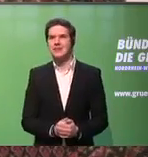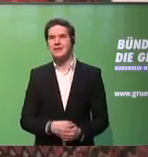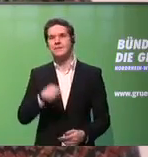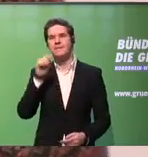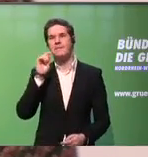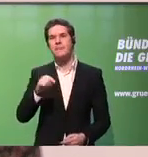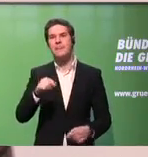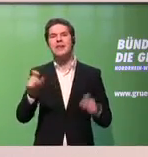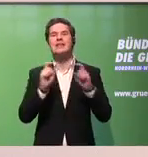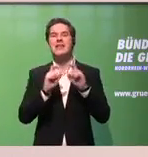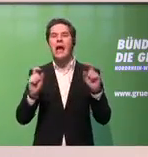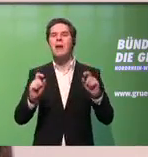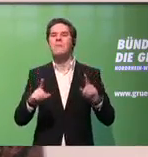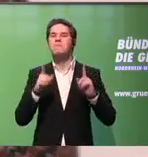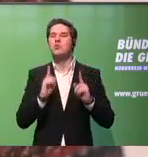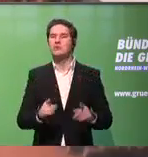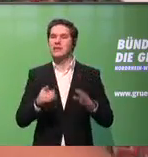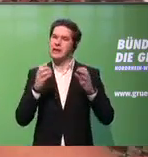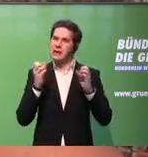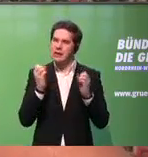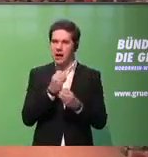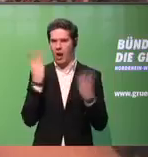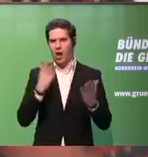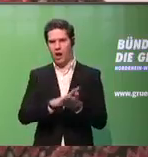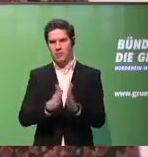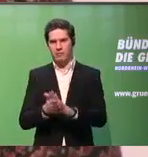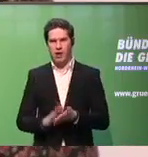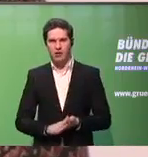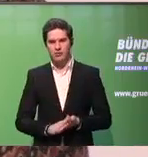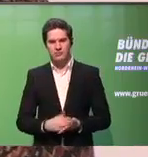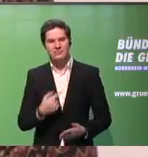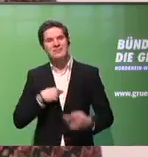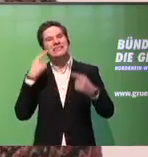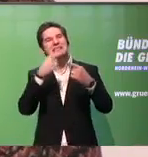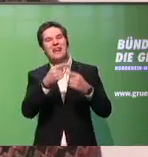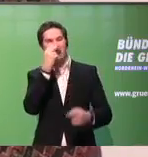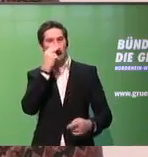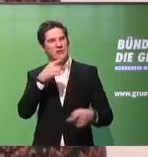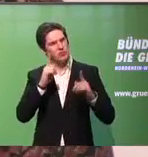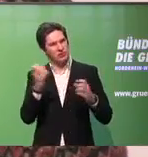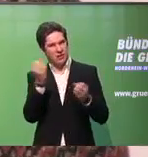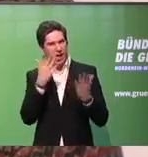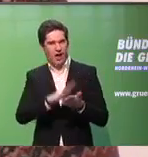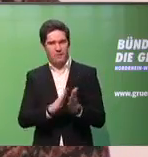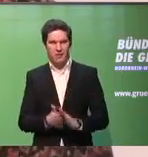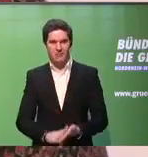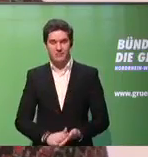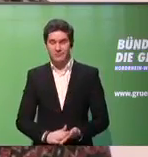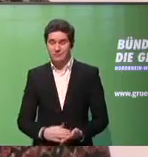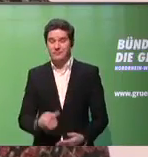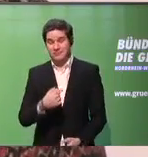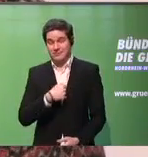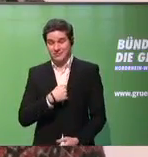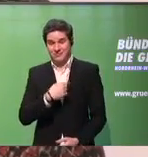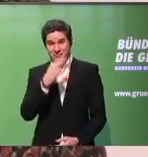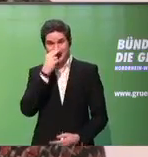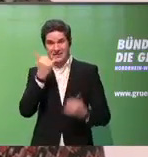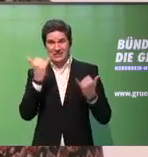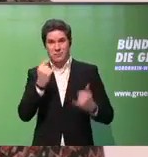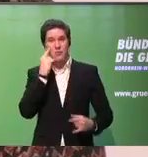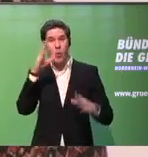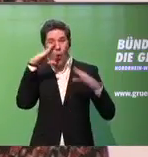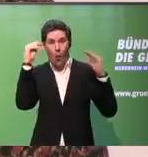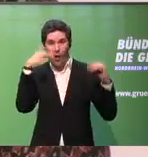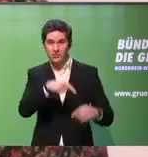sein, was man da will und womit man da weiterkommt. Es gibt eine ganz, finde ich, ätzende Diskussion in